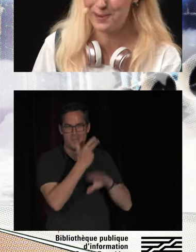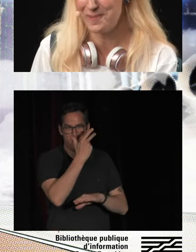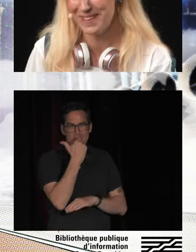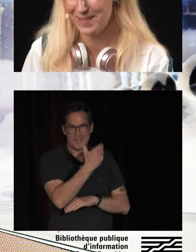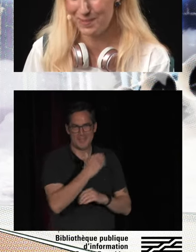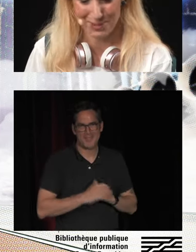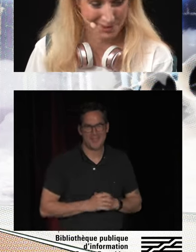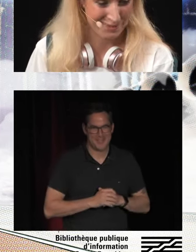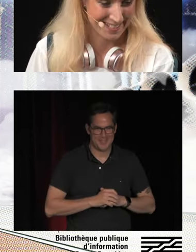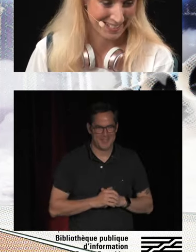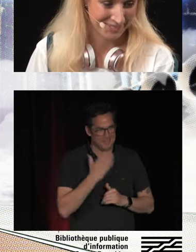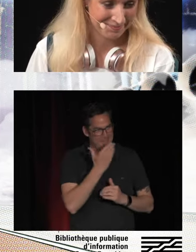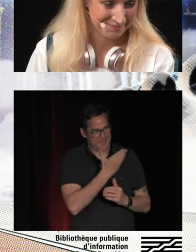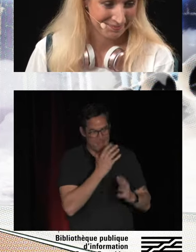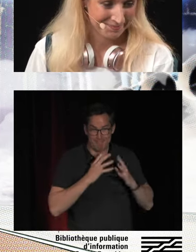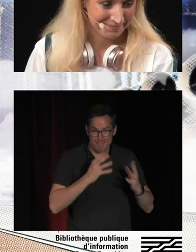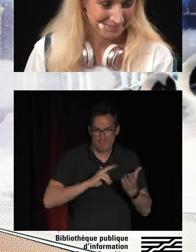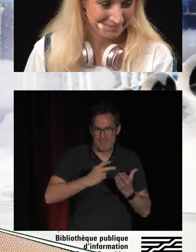merci beaucoup pour ce que vous faites.